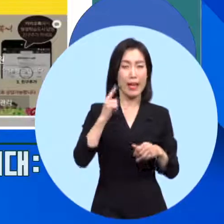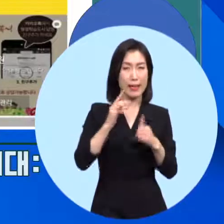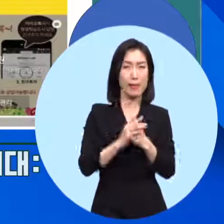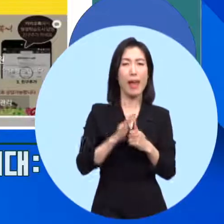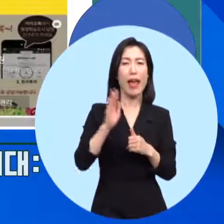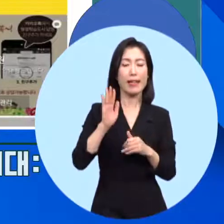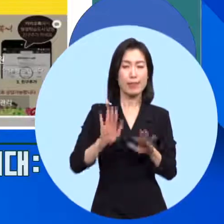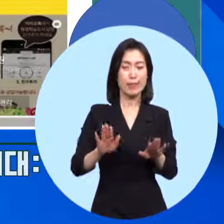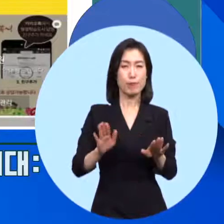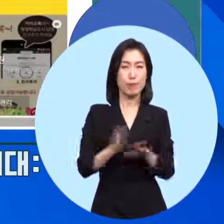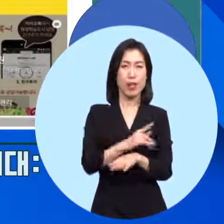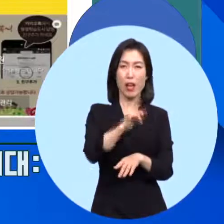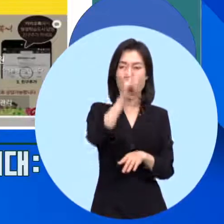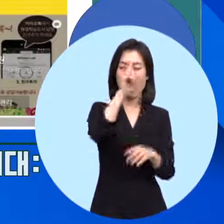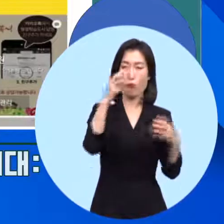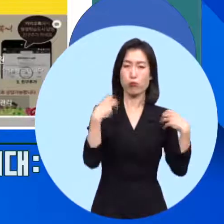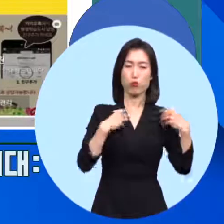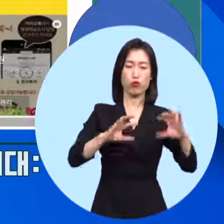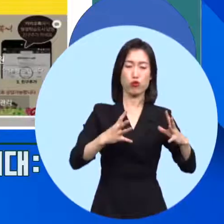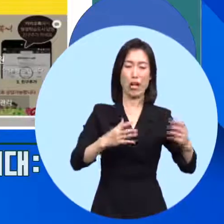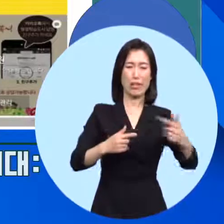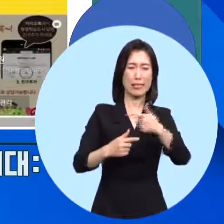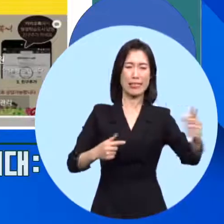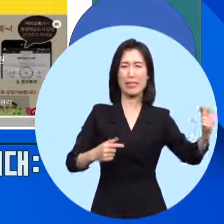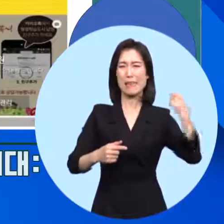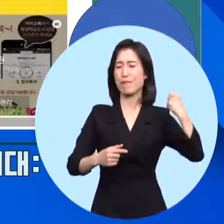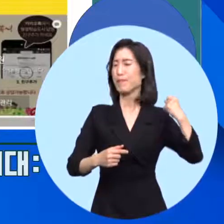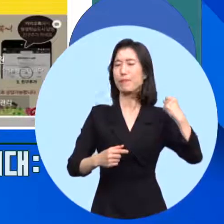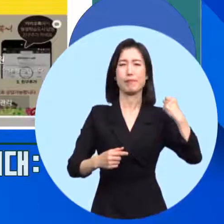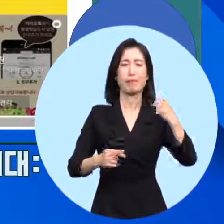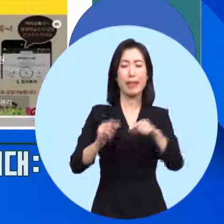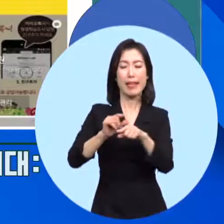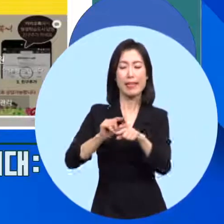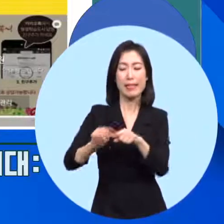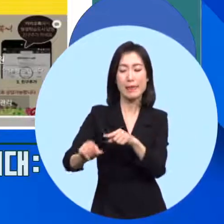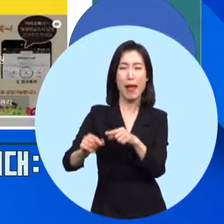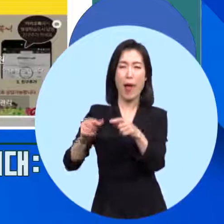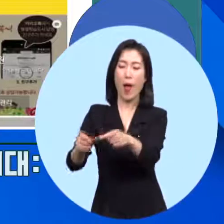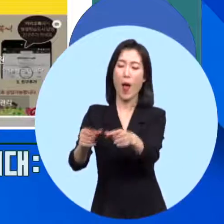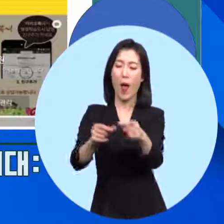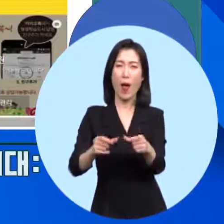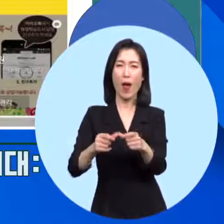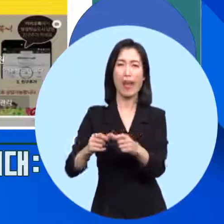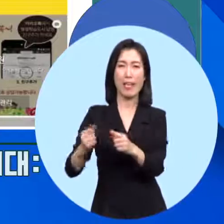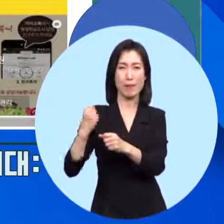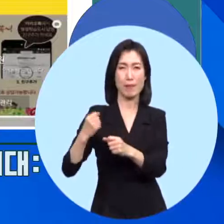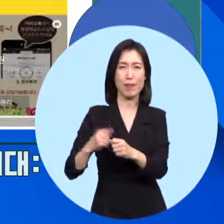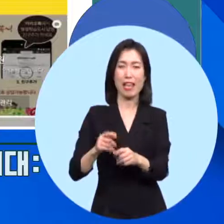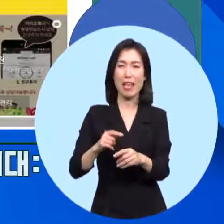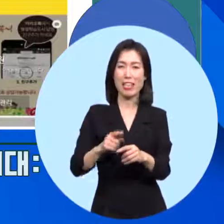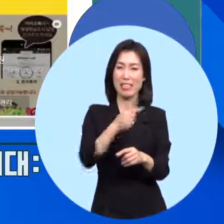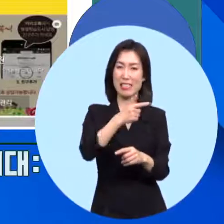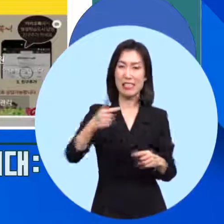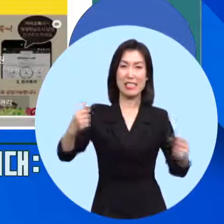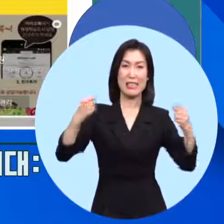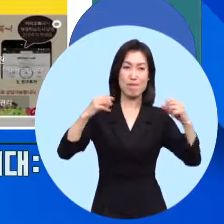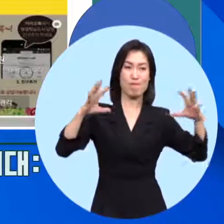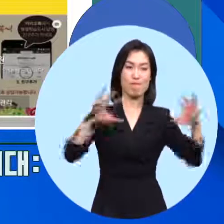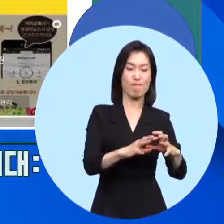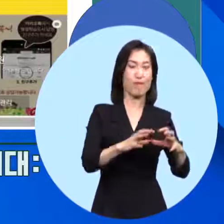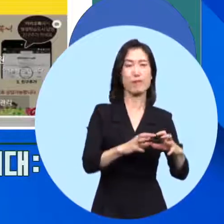국가의 힘이 아니라 로컬의 힘, 세계의 힘이 아니라 정말 로컬의 힘,